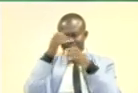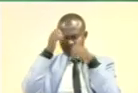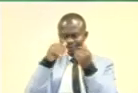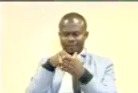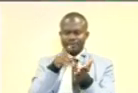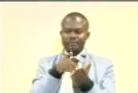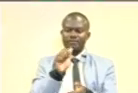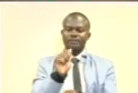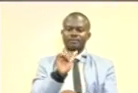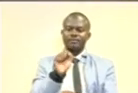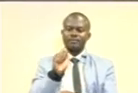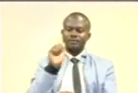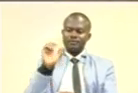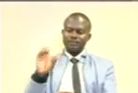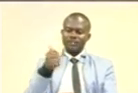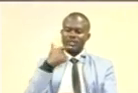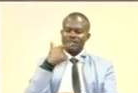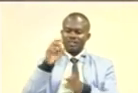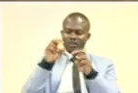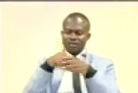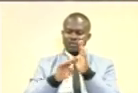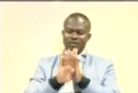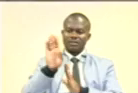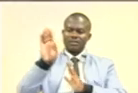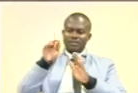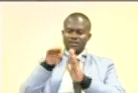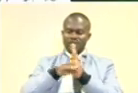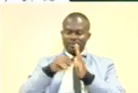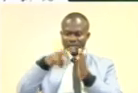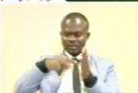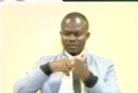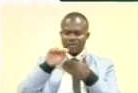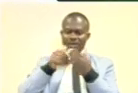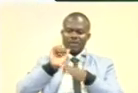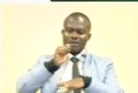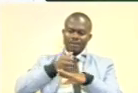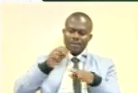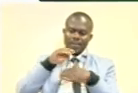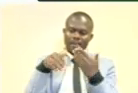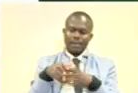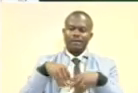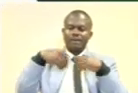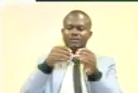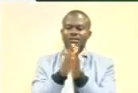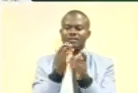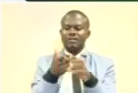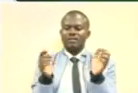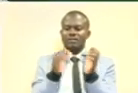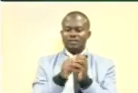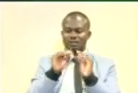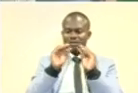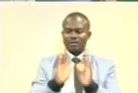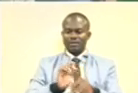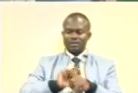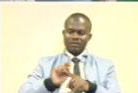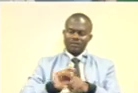Dr. Isaac Munyakazi avuga ko mu guteza imbere gahunda yo gusoma hashyizweho amasomero hatangwa n'ibitabo ariko n'abarimu